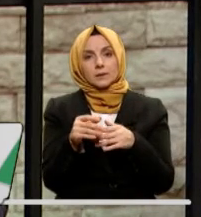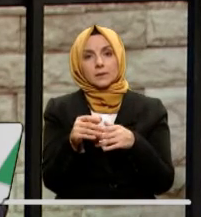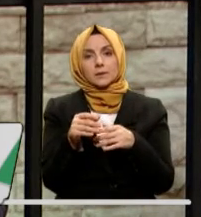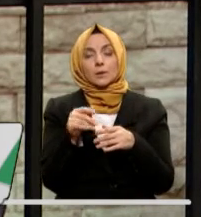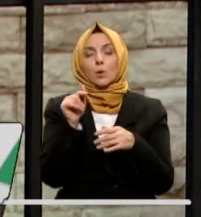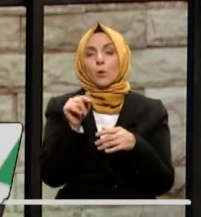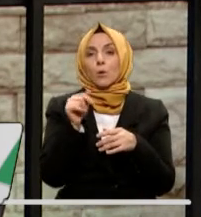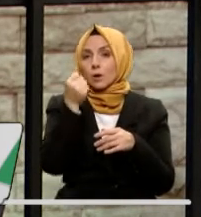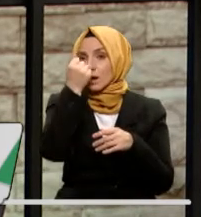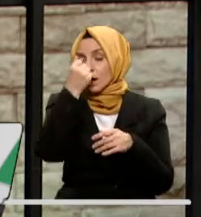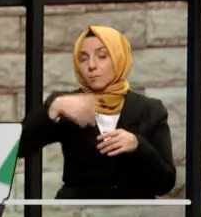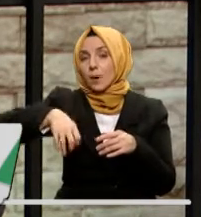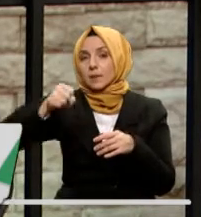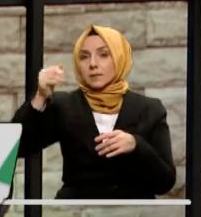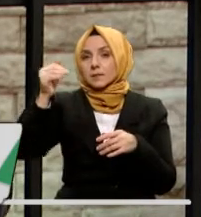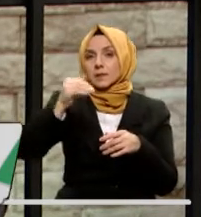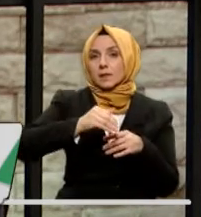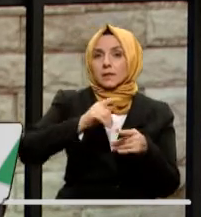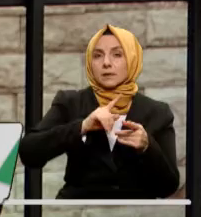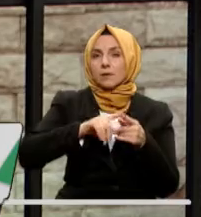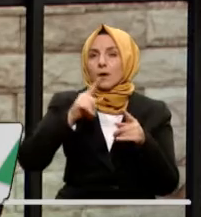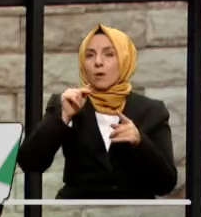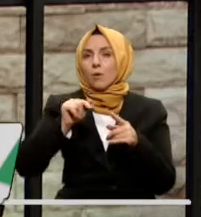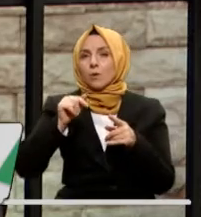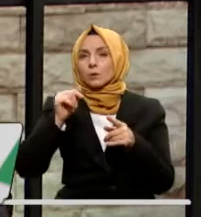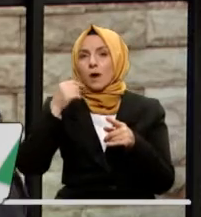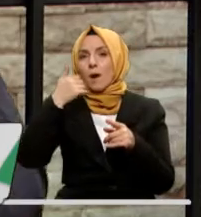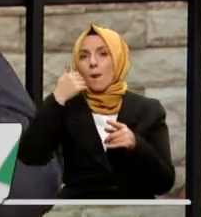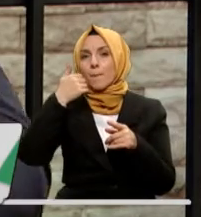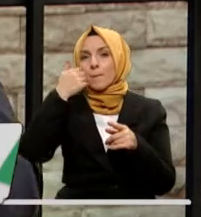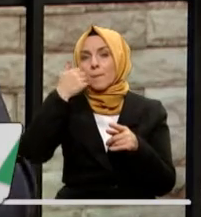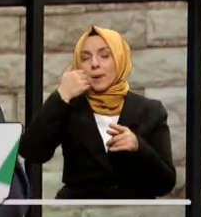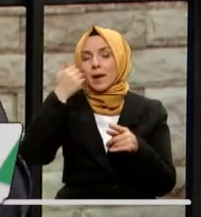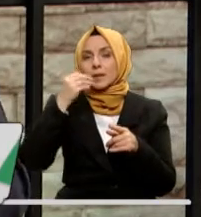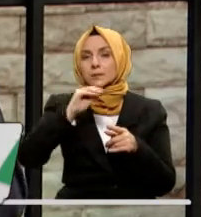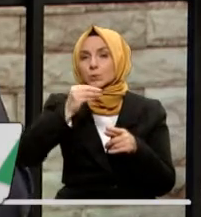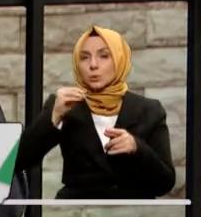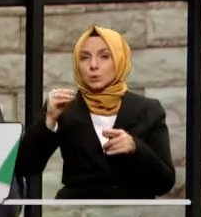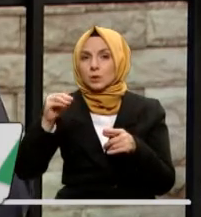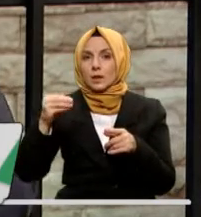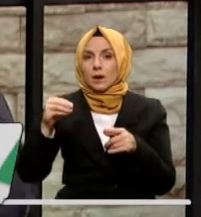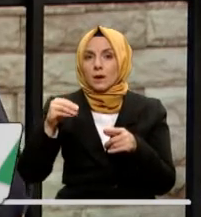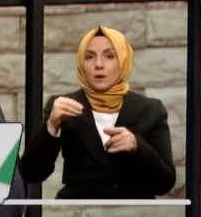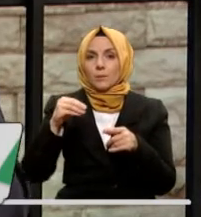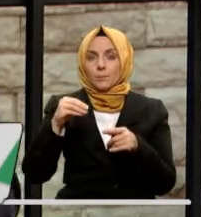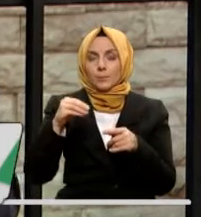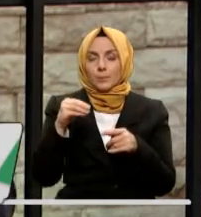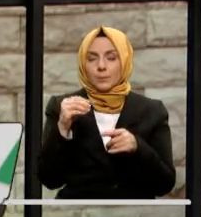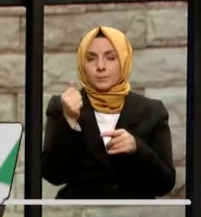birbirlerimize gelir bu orada Trombosit beyaz hücreler diyebiliriz mikroplarla şey pıhtılaşma